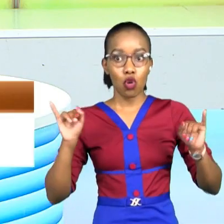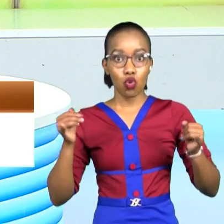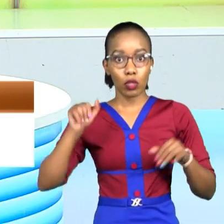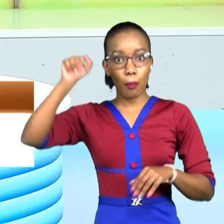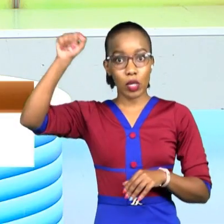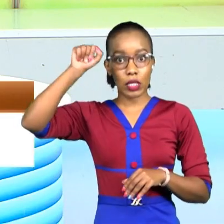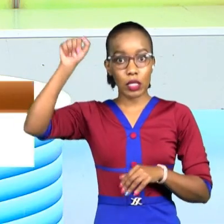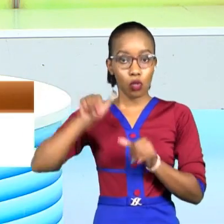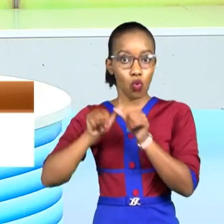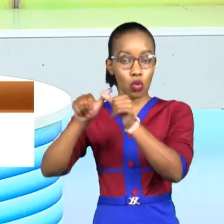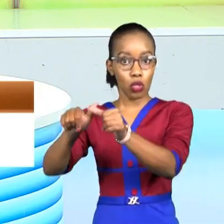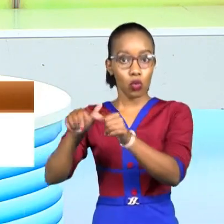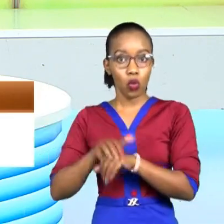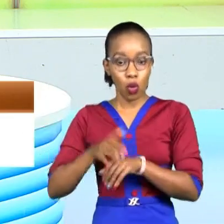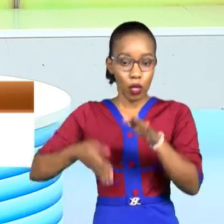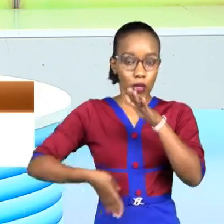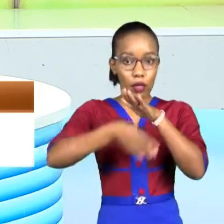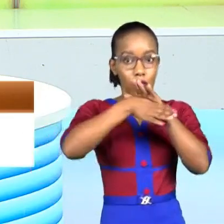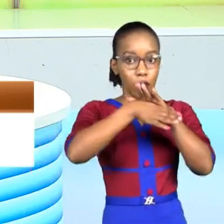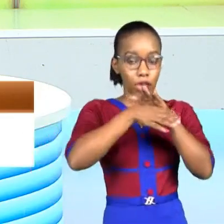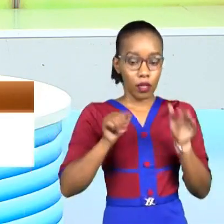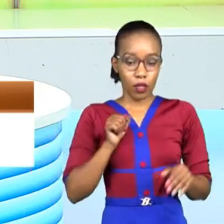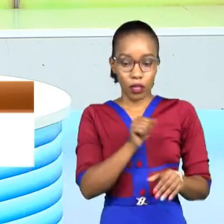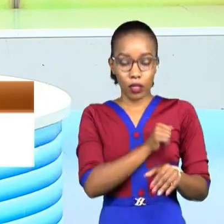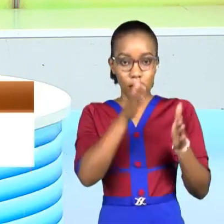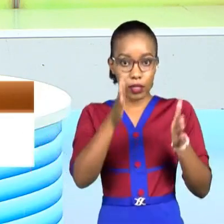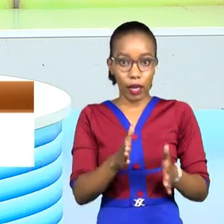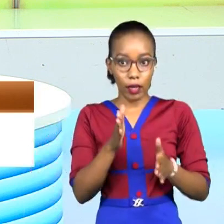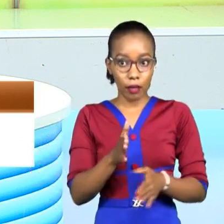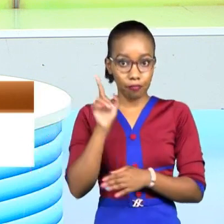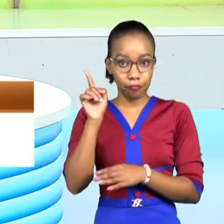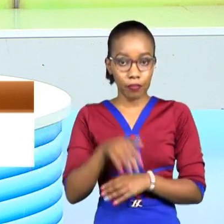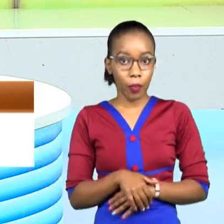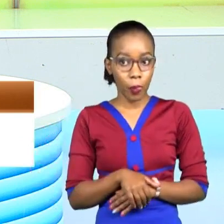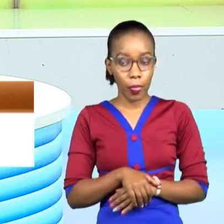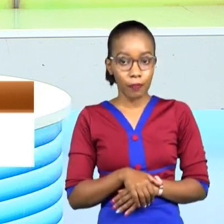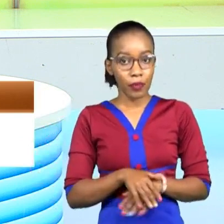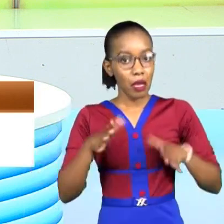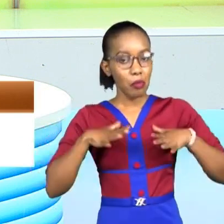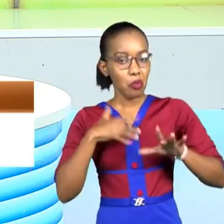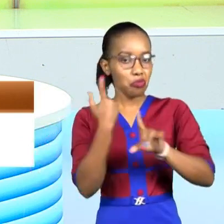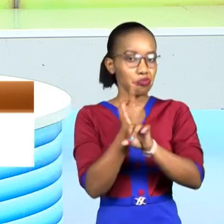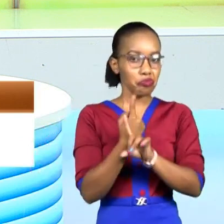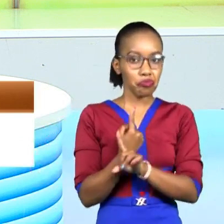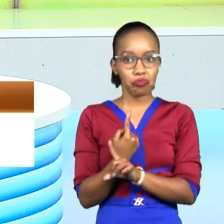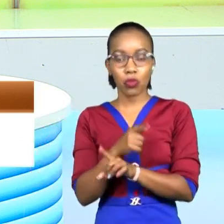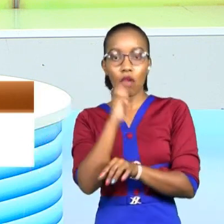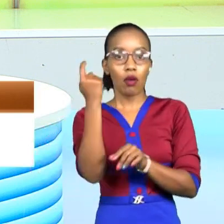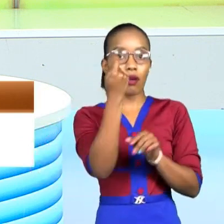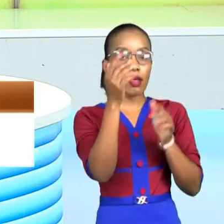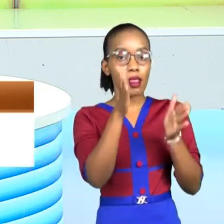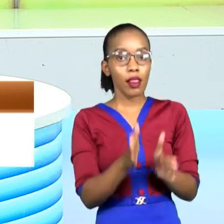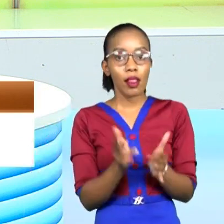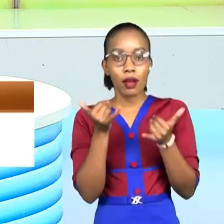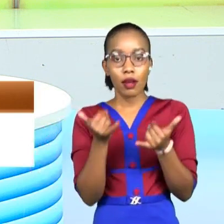siasa zikizidi kutokota, kubanduliwa kwake Senator mteule Isaac Mwaura kumepokelewa kwa njia tofauti na baadhi ya Wakenya. Na